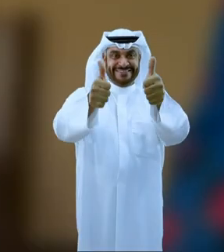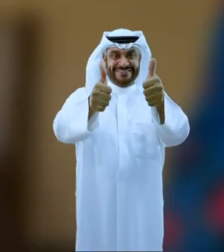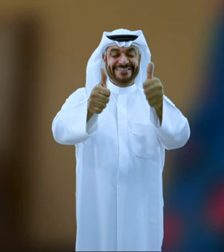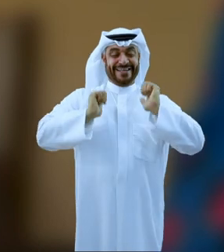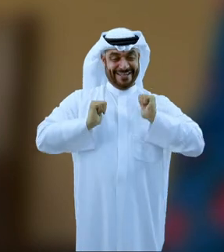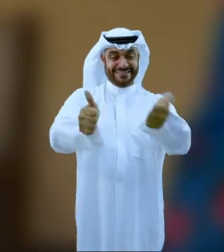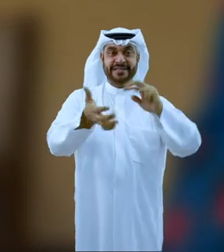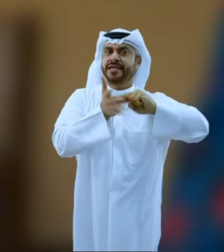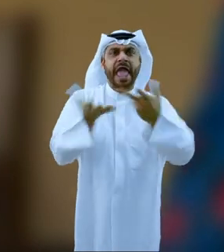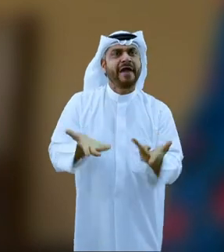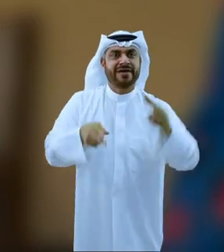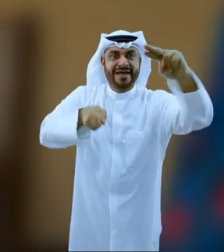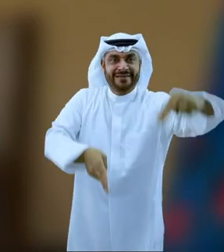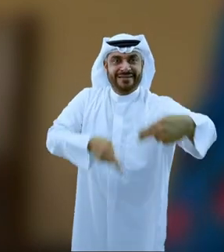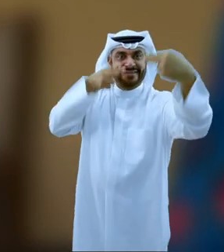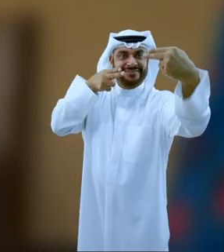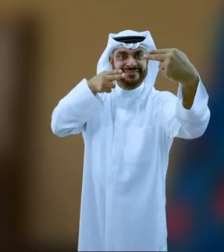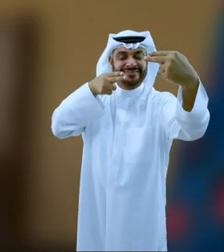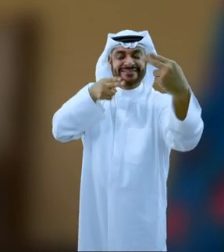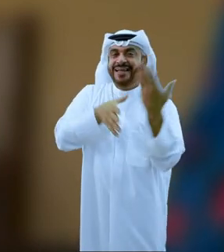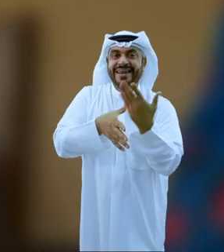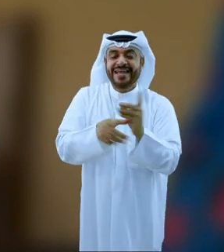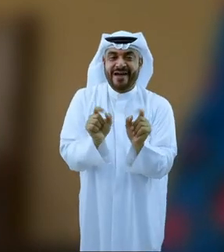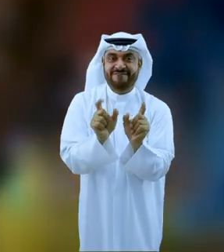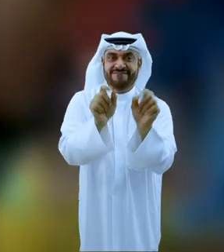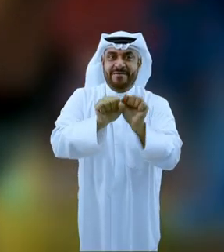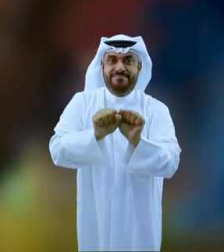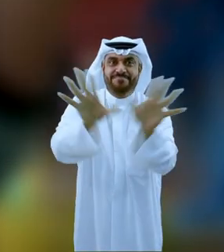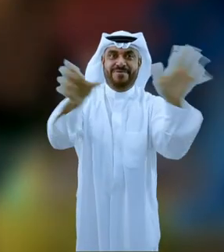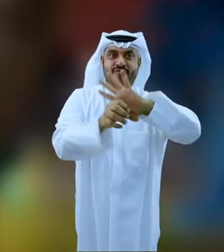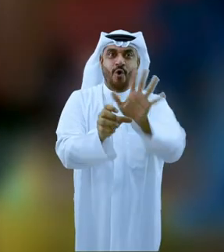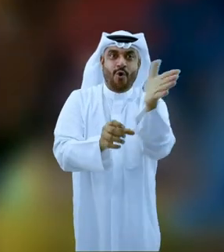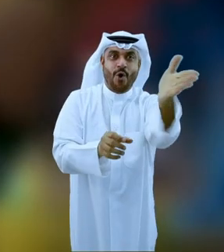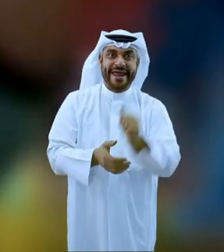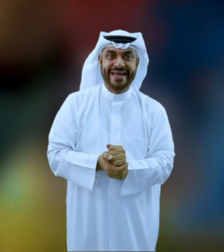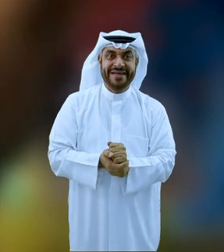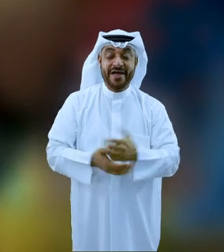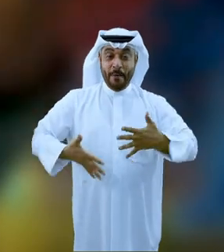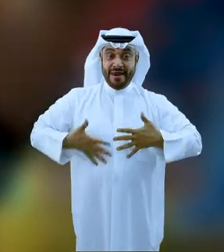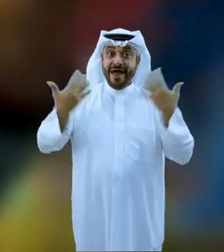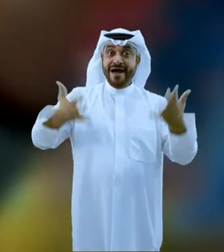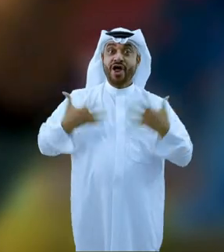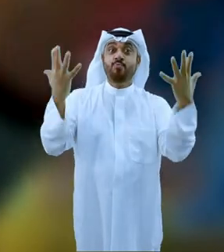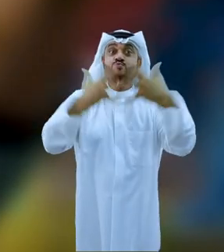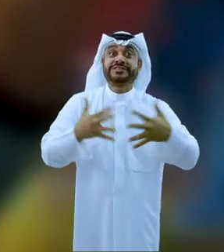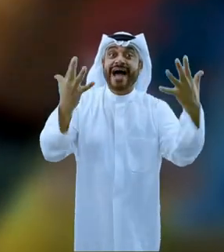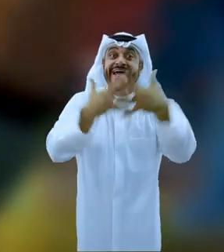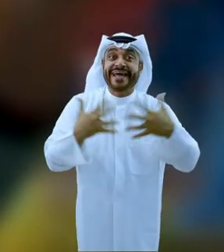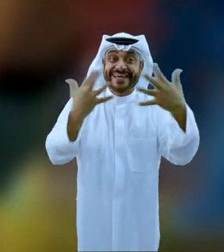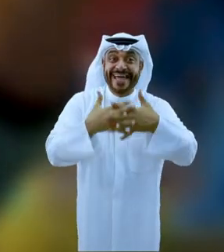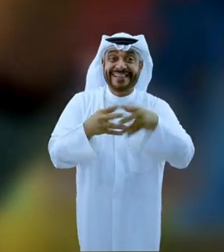نسوي قرقيعان عن بعد عشان كورونا، الجائحة مات كورونا. وشارك اللاعبين ذوي